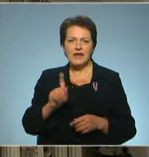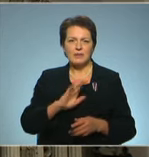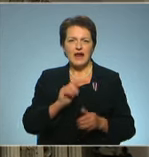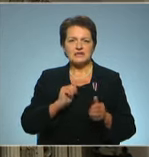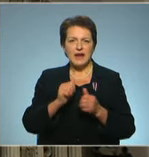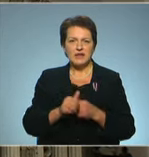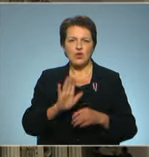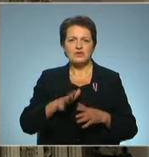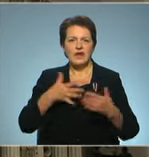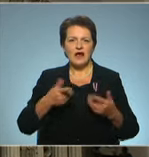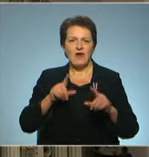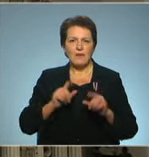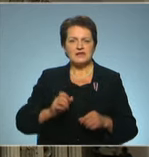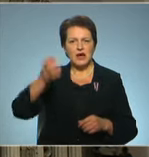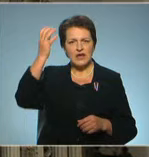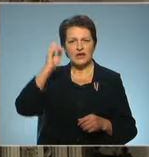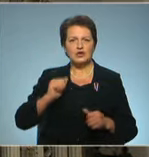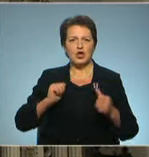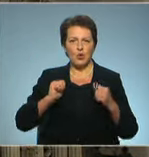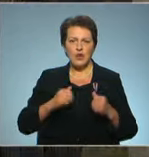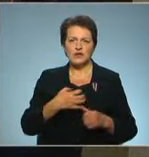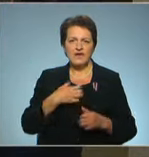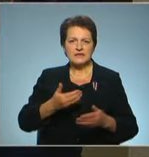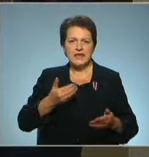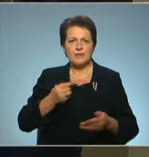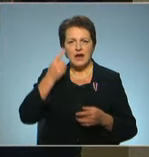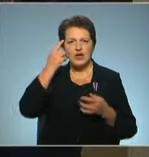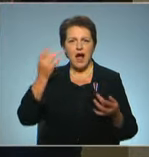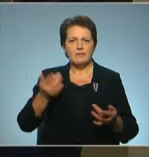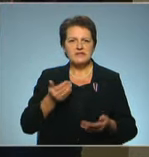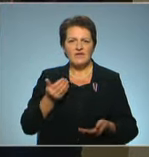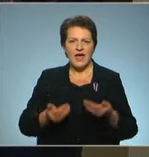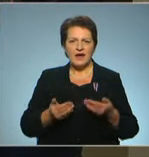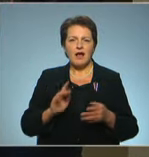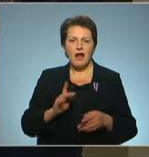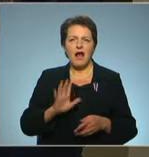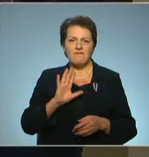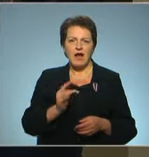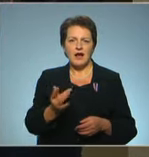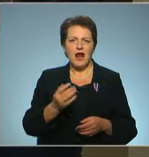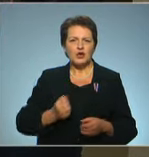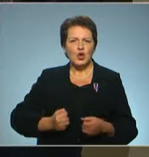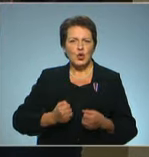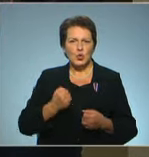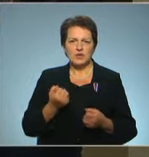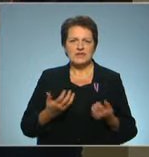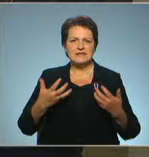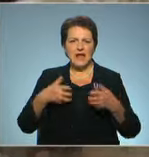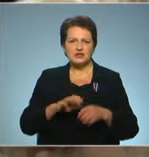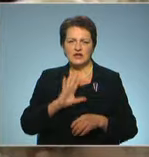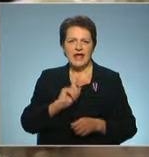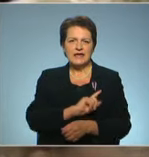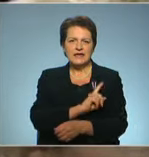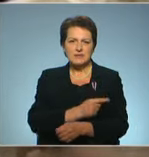mazāku ķēnišķīgu godu, vajadzētu iepriekš apsvērt, ka var nākt grūti, sarežģīti, neiespējami laiki,